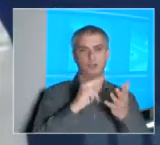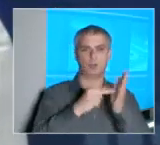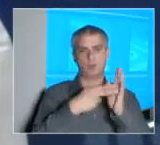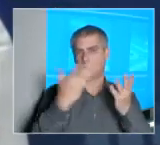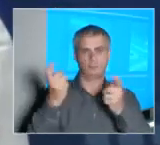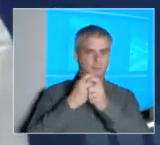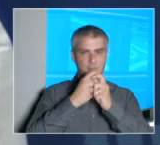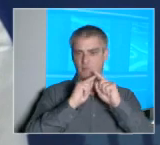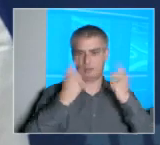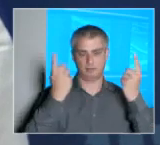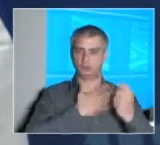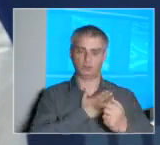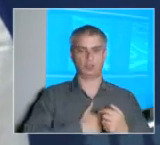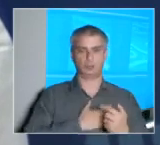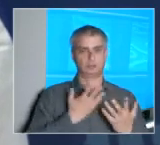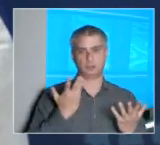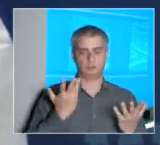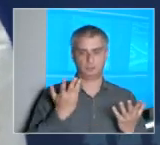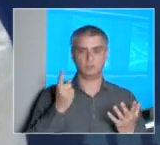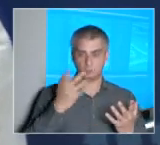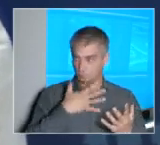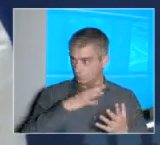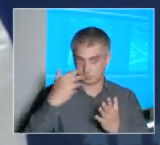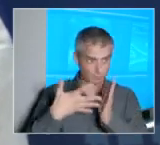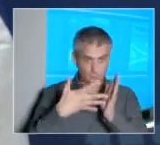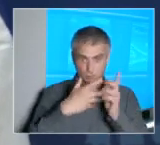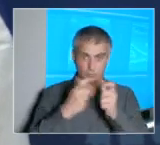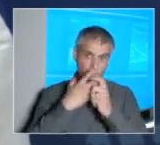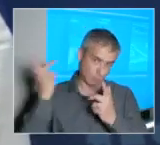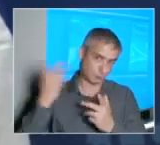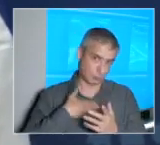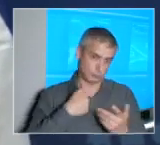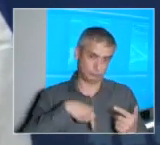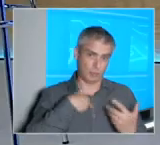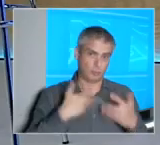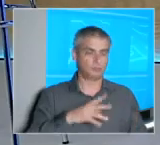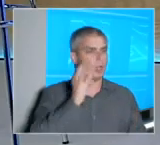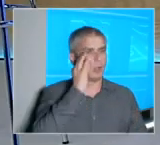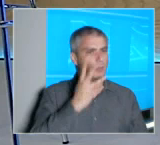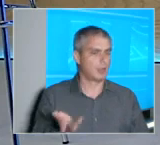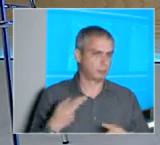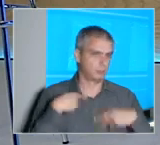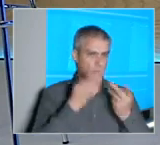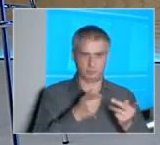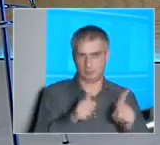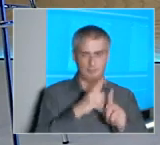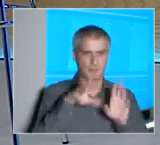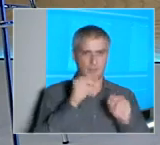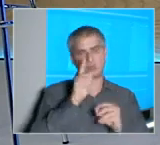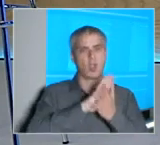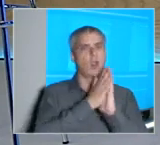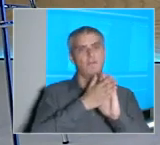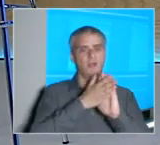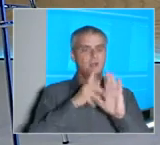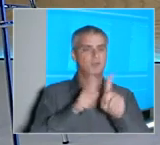פוליטיקאים שרוצה שנחשב. ככה זה מפלגות אחרות, רוצות שתיחשב. אהוד ברק חוזר לכותרות, כמו לפני כל מערכת בחירות, הוא לדעתי הופך להיות